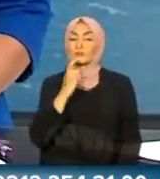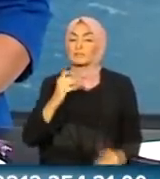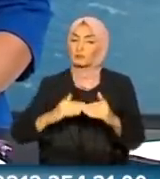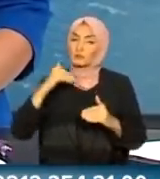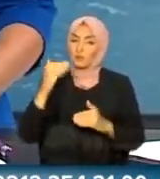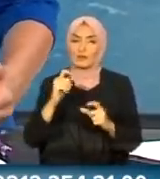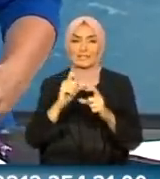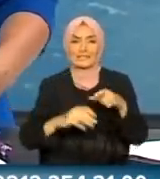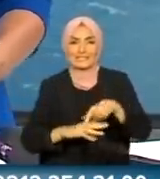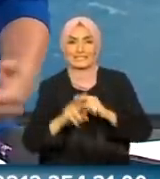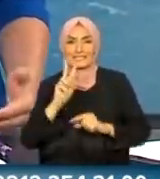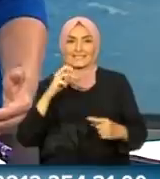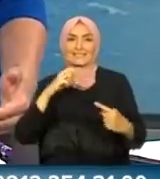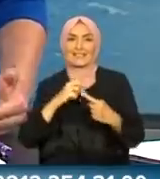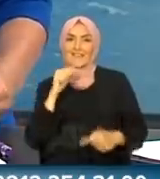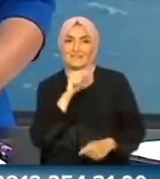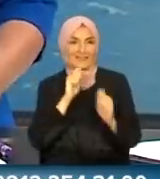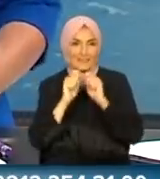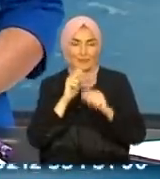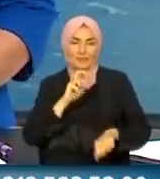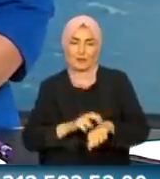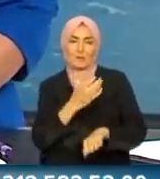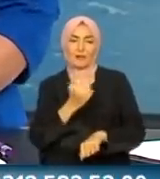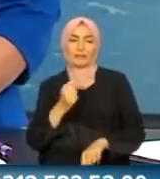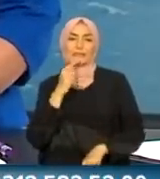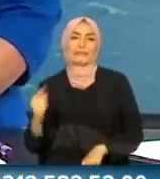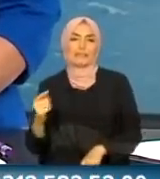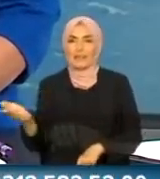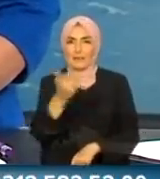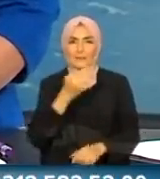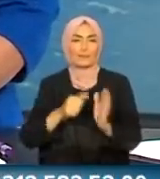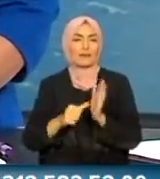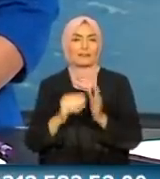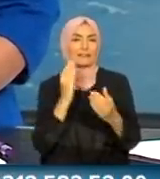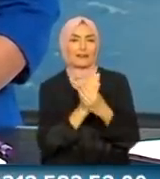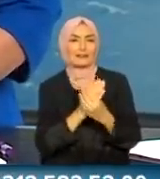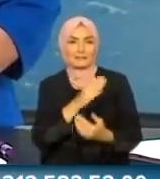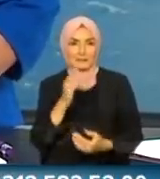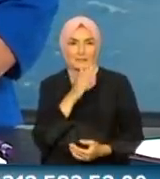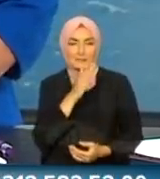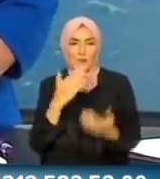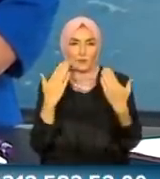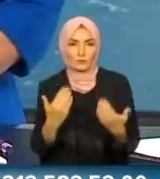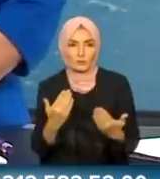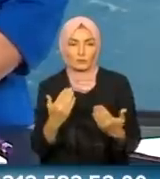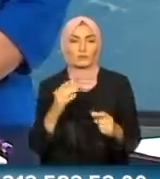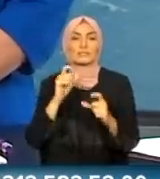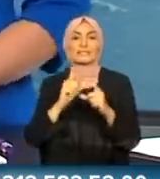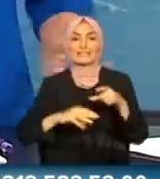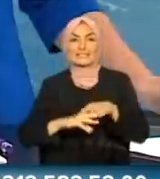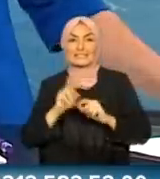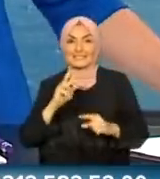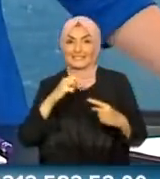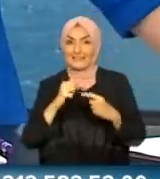gazetesi hepimizin tarih derslerinden çok iyi bildiği Sevr Anlaşması'ndan yola çıkarak Türkiye'nin tam 100 yıl sonra